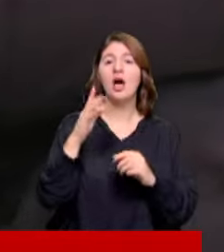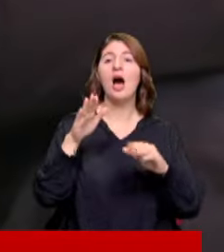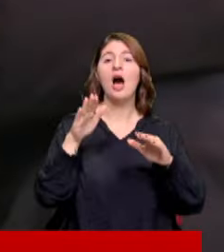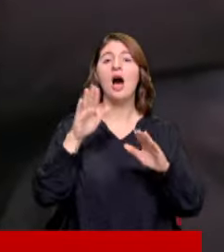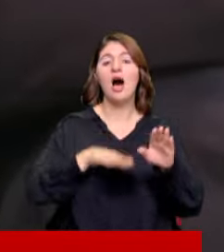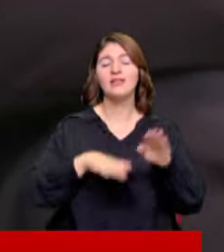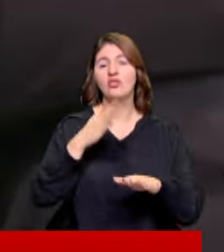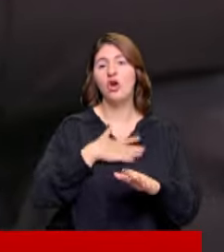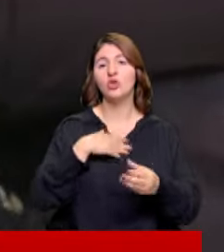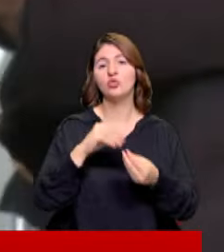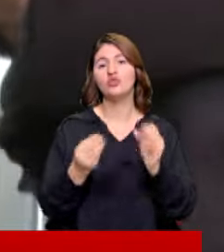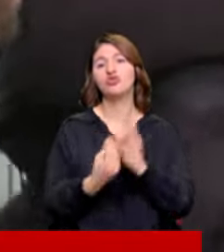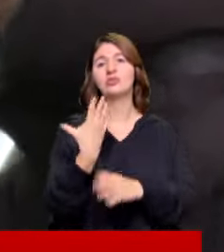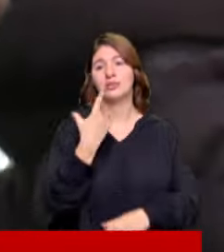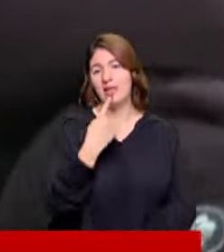suçluların ortaya çıkmasını istedi.